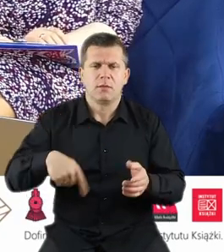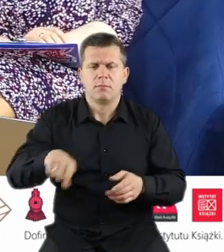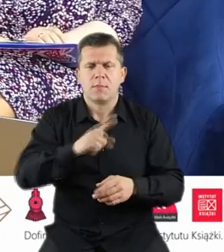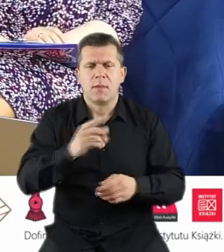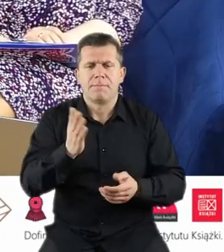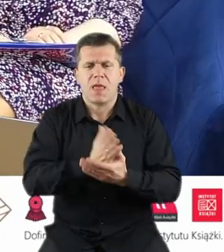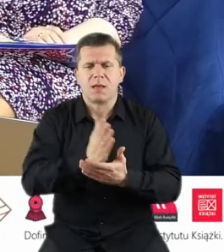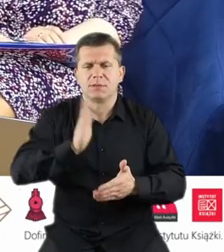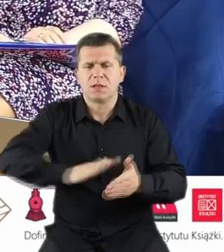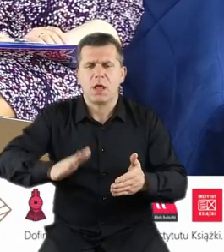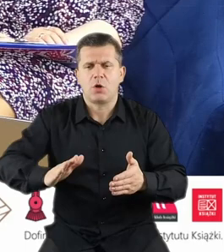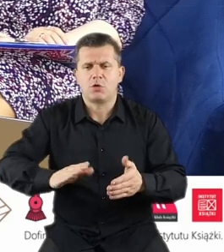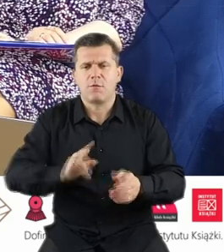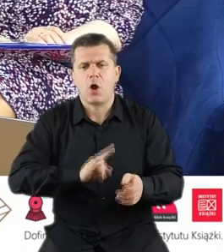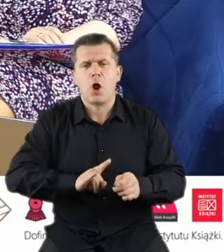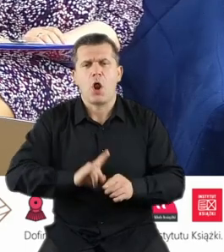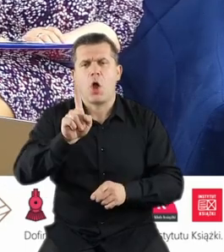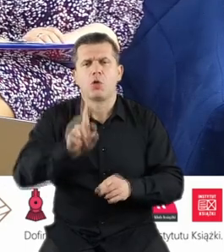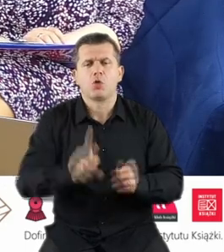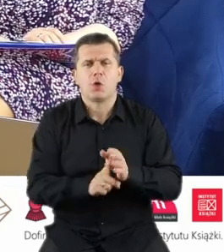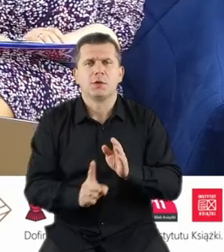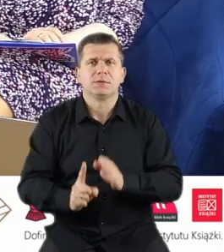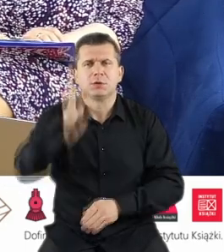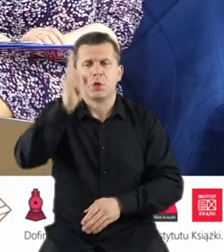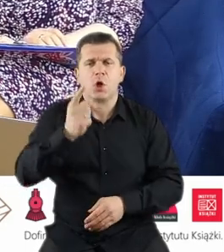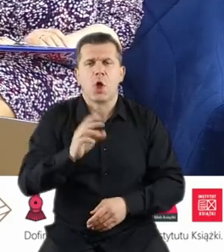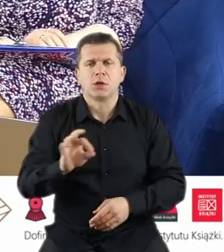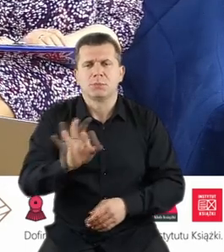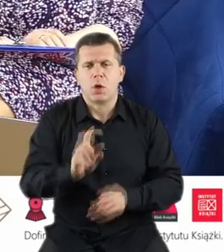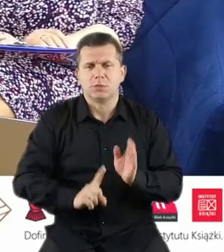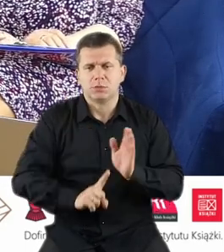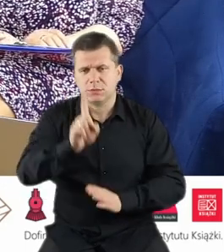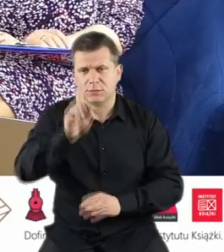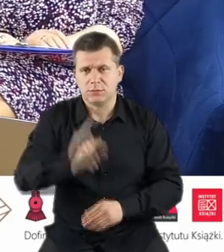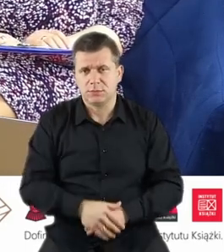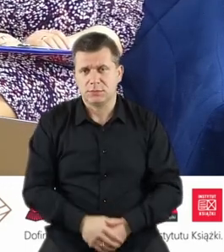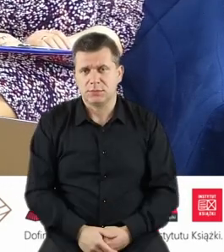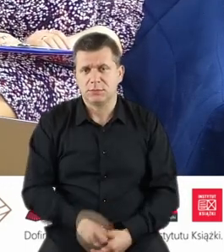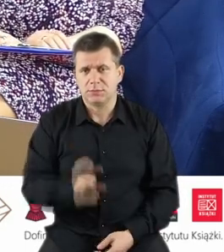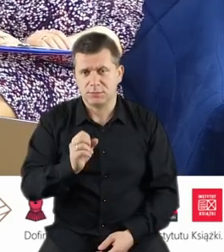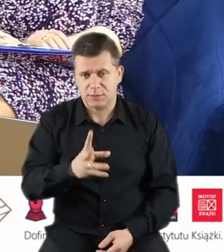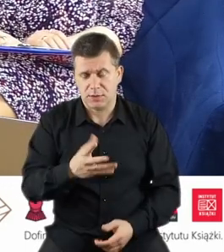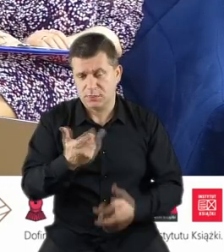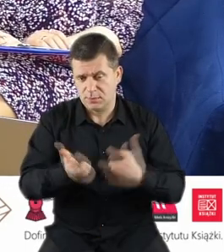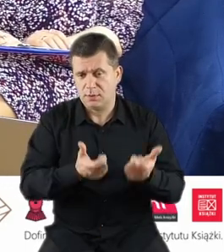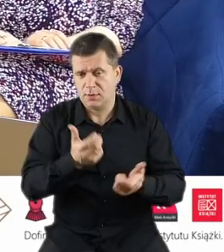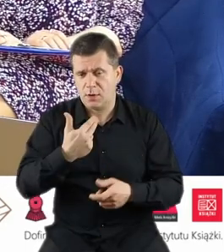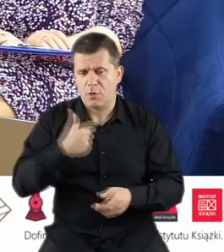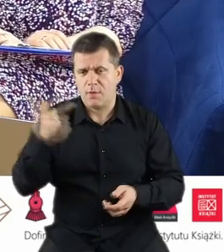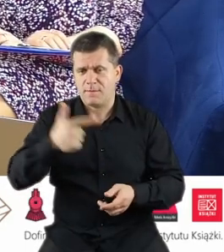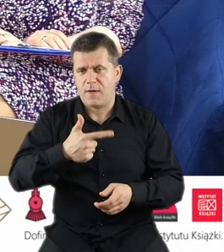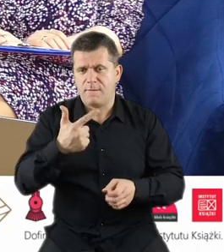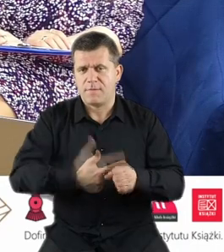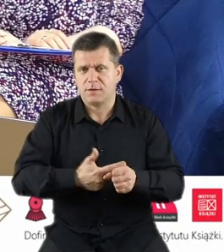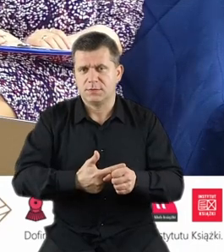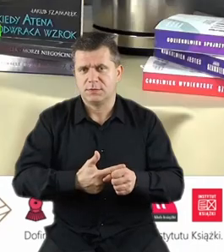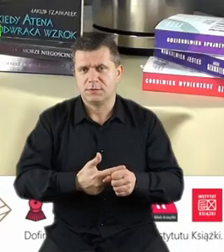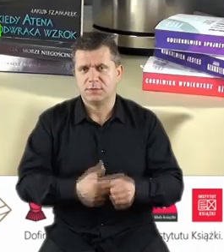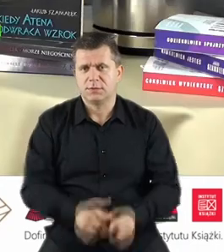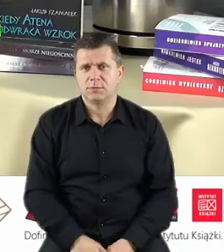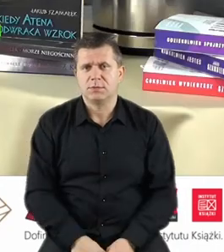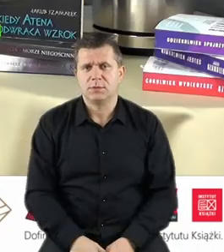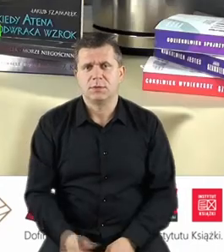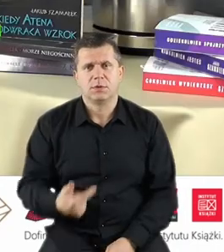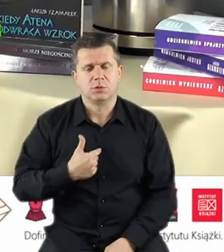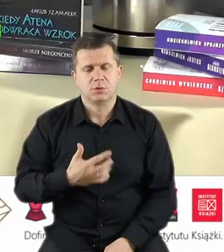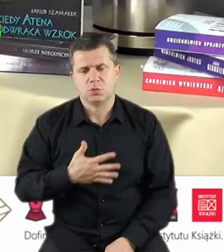to bo, jest właśnie kolejna książka, no zgadza się. właśnie, czyli poszedł Pan w tą Tak. stronę. Rok 2020 mnie tak zmęczył, że uznałem,